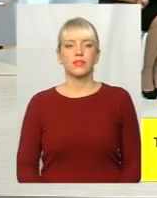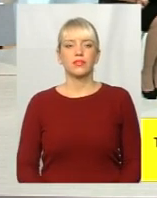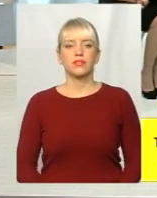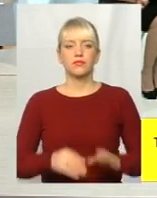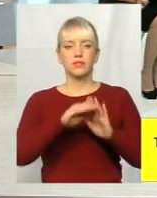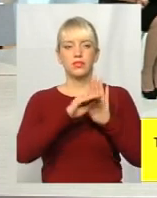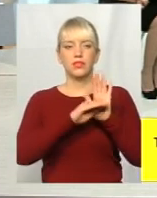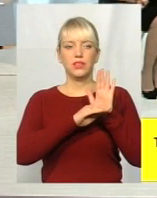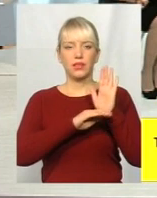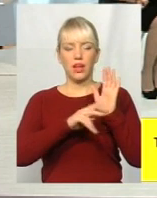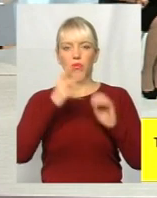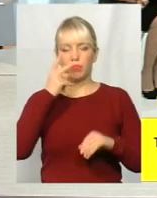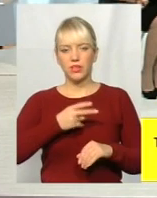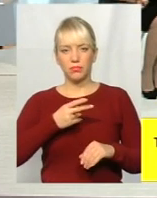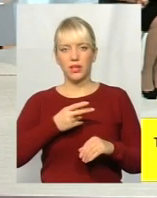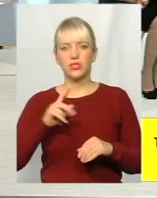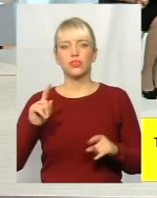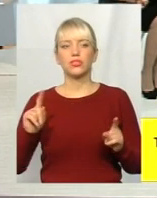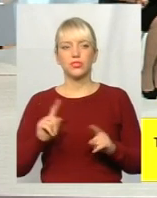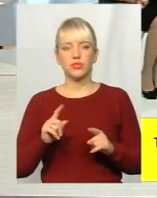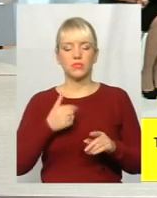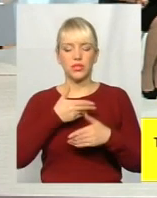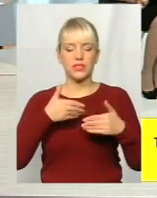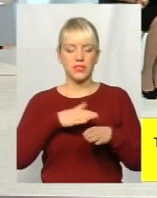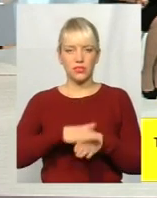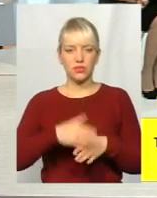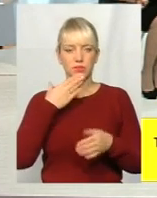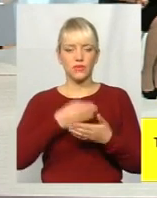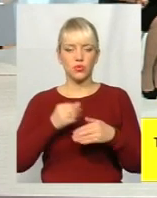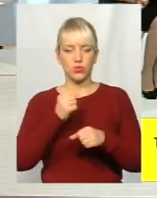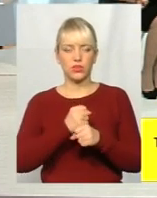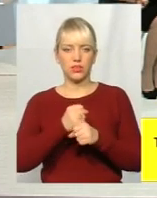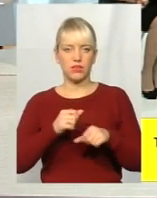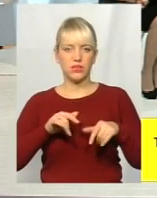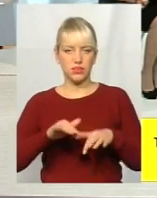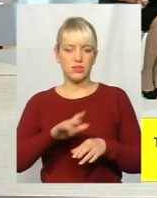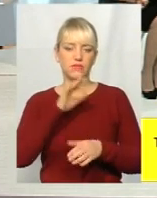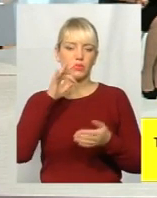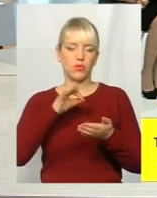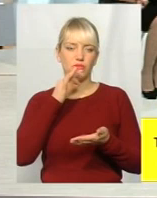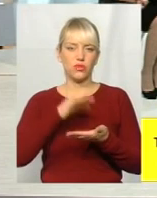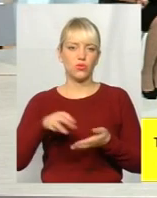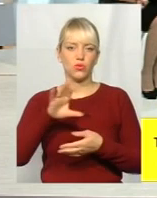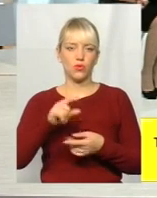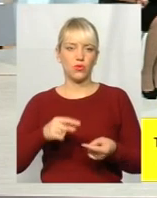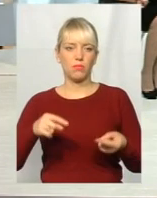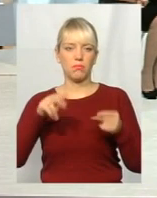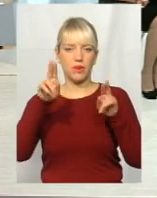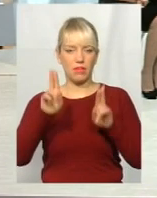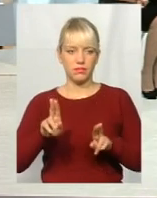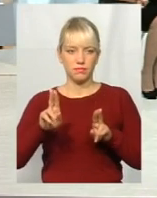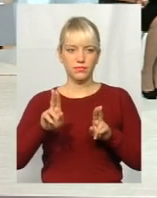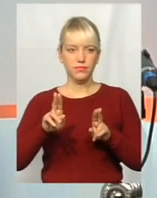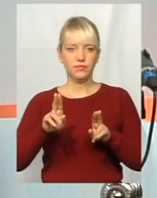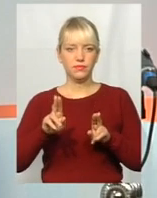Регламентами передбачено, бо ми здійснюємо свою діяльність відповідно до встановлених правил